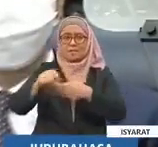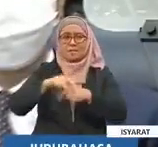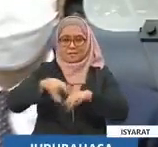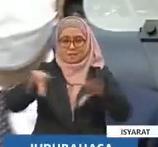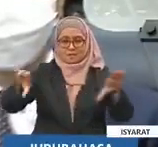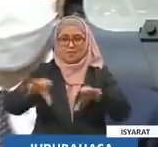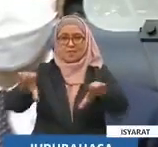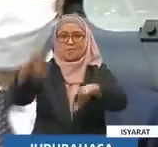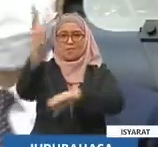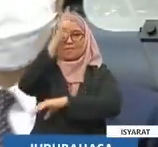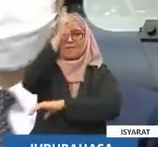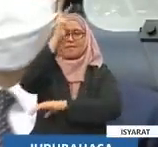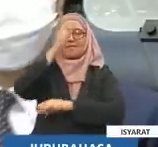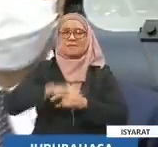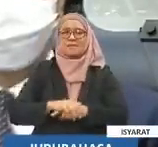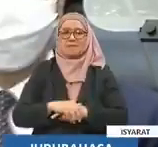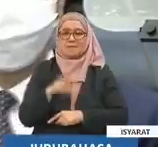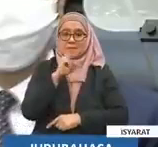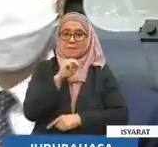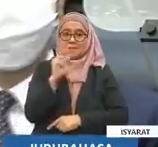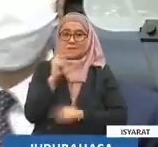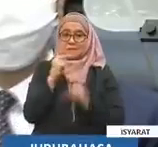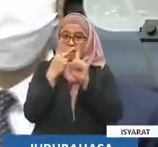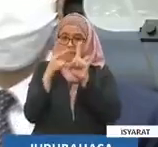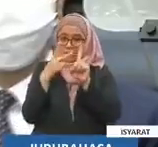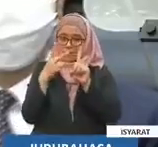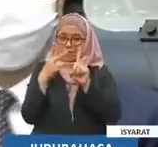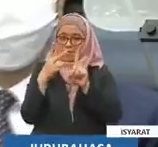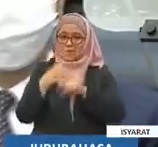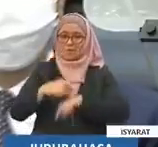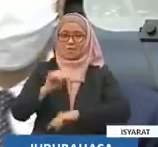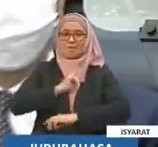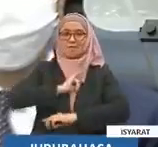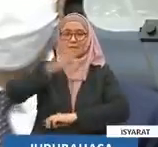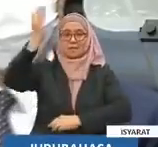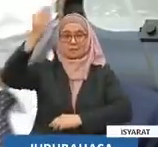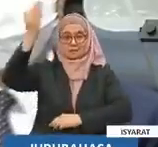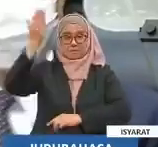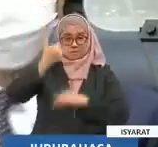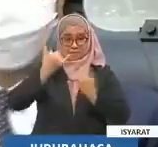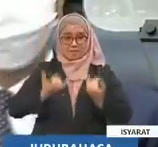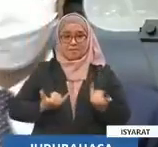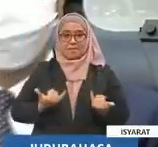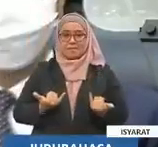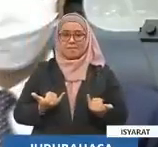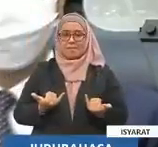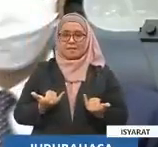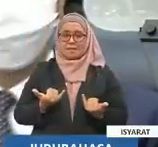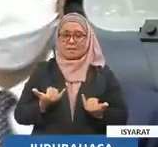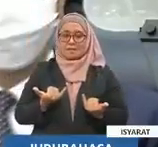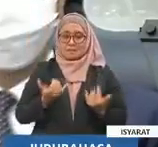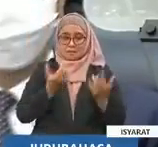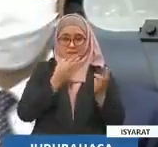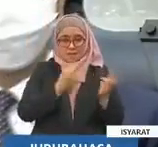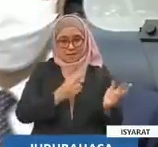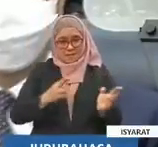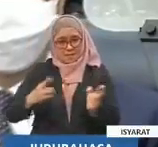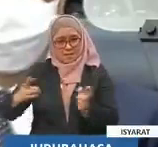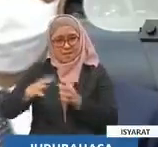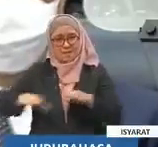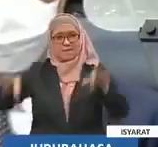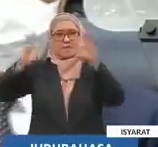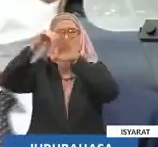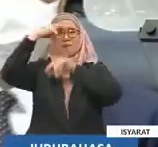kerajaan adem ke-12 yang saya bentangkan pada hari ini adalah perancangan penting